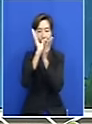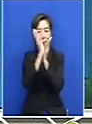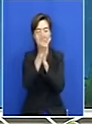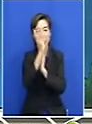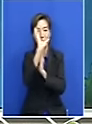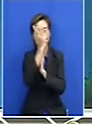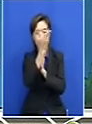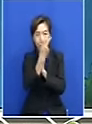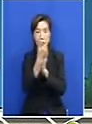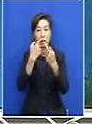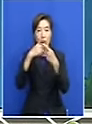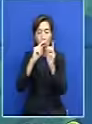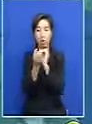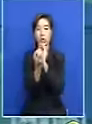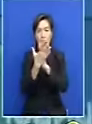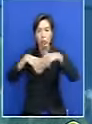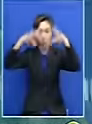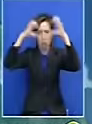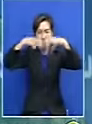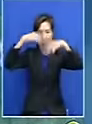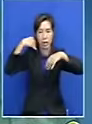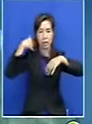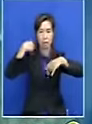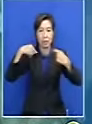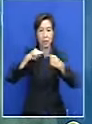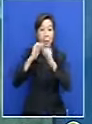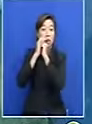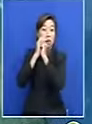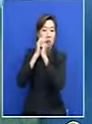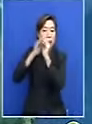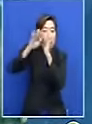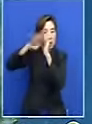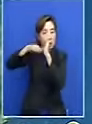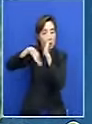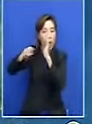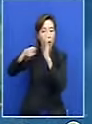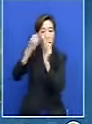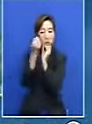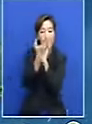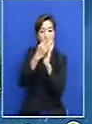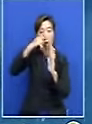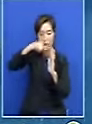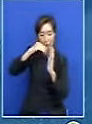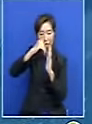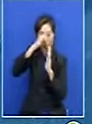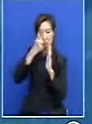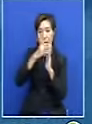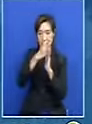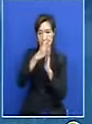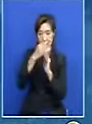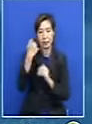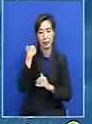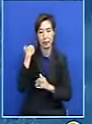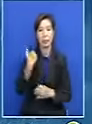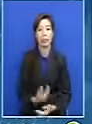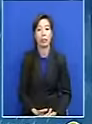ดอากาศต่ำครับแต่ยังคงส่งผลทำให้เกิดฝนตกหนักในบริเวณของพื้นที่จีนตอนใต้และก็ส่งผลมายังบริเวณของทางด้านภาคเหนือกับภาคอีสานของประเท